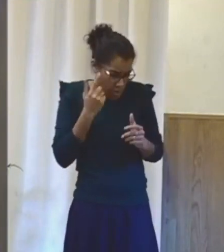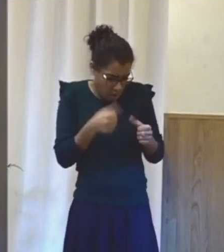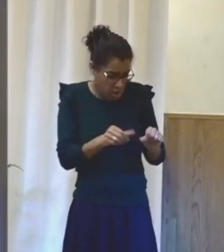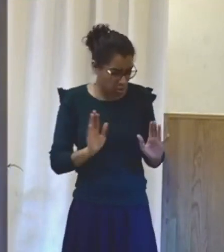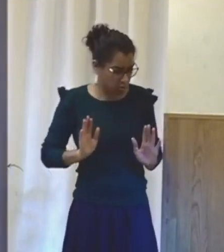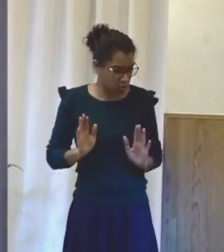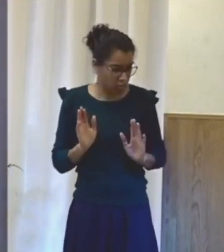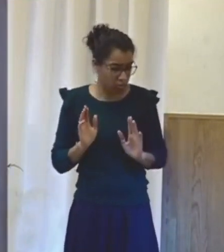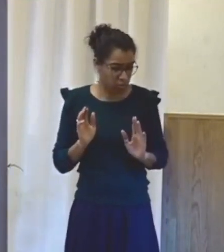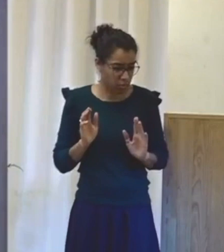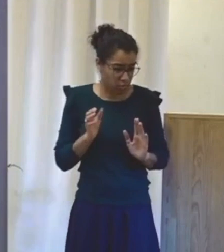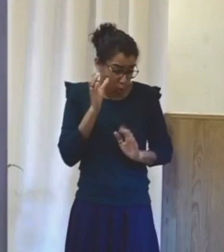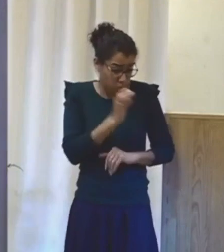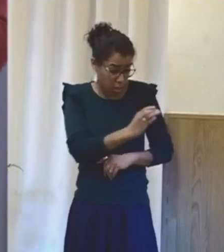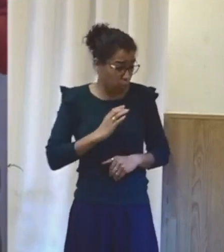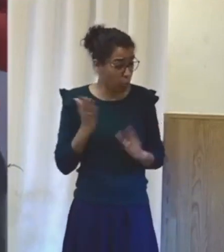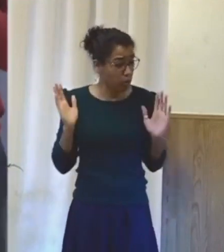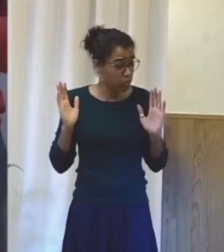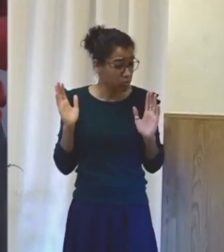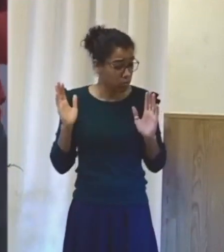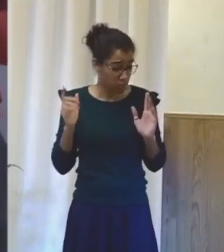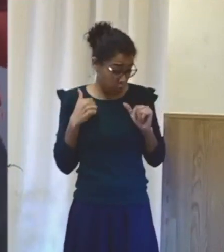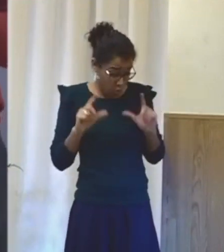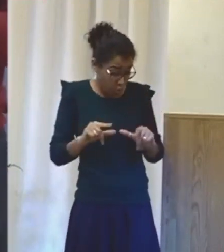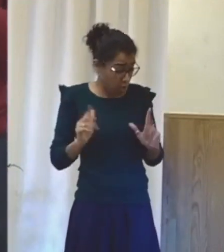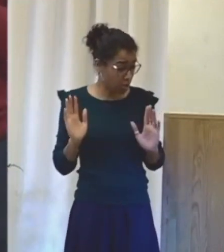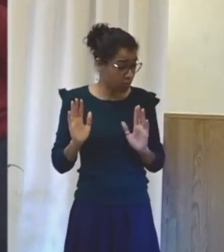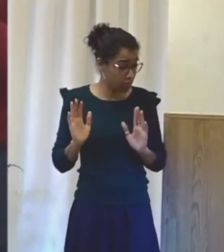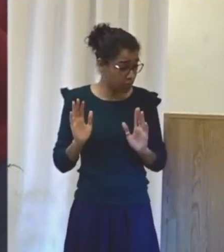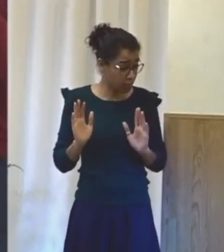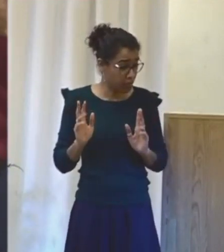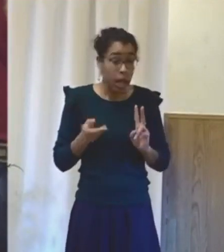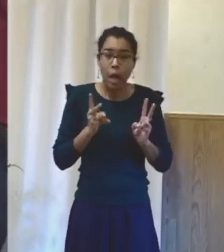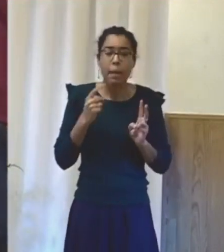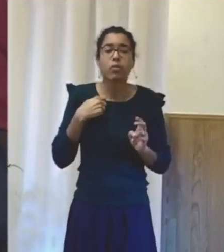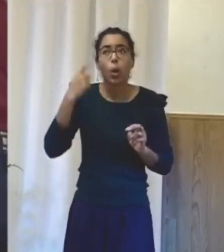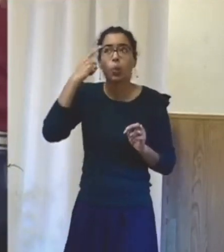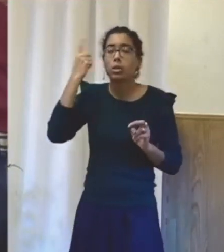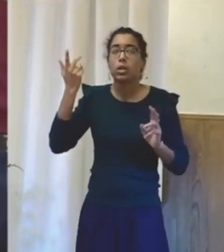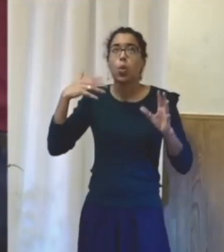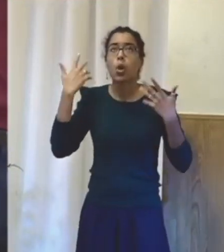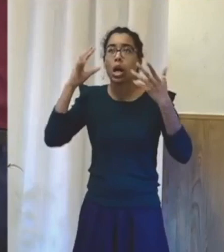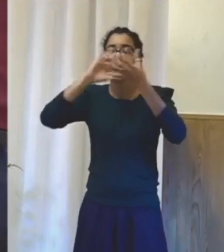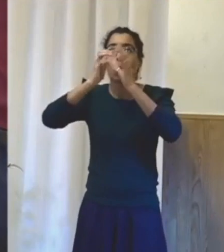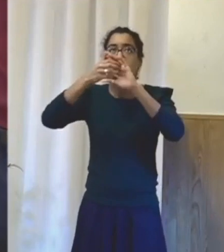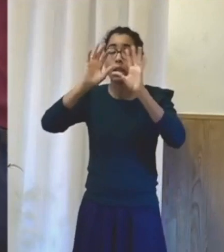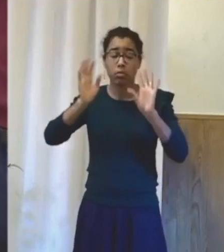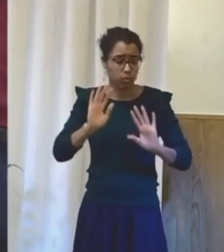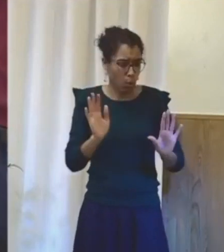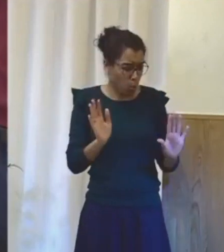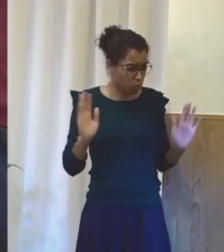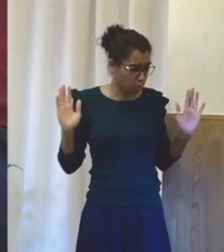partir? Écoute-moi là. Je suis là avec toi. Des fois, on se fait des montagnes, quoi. Non, non, non, non,